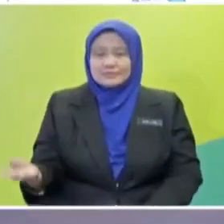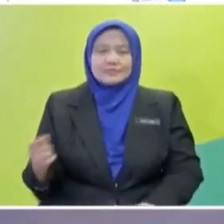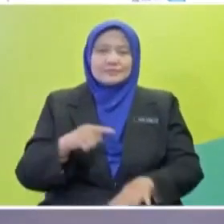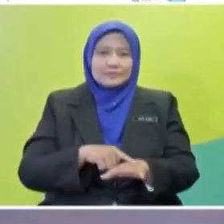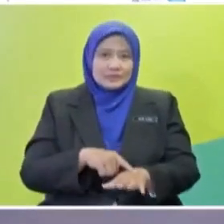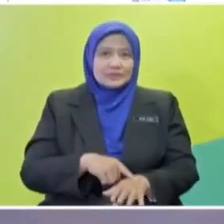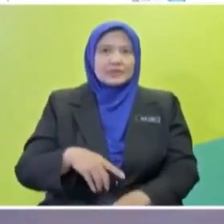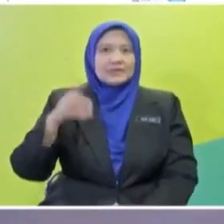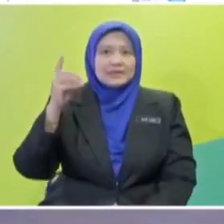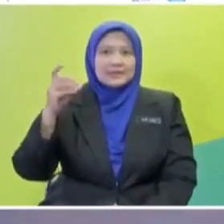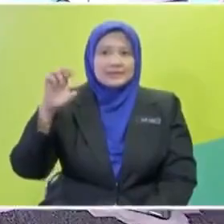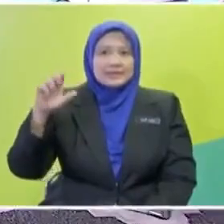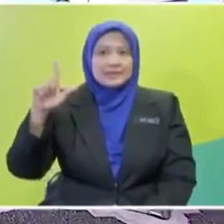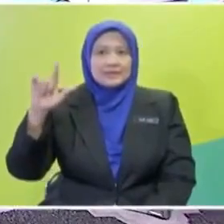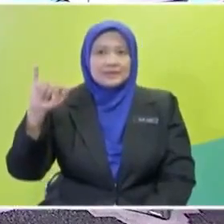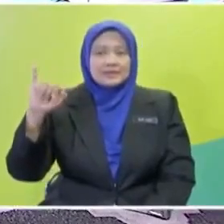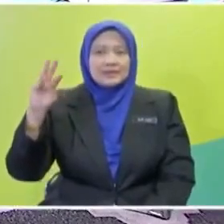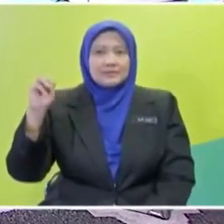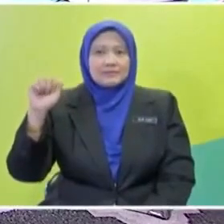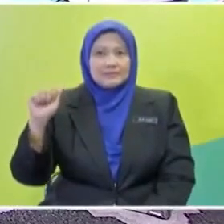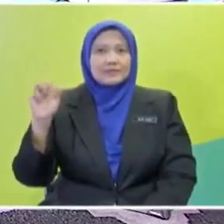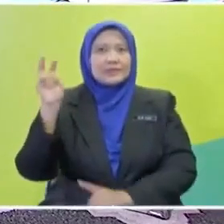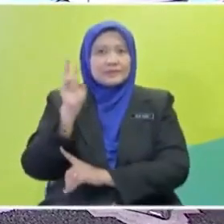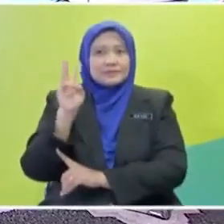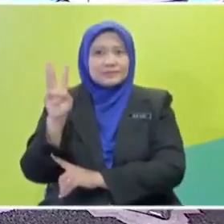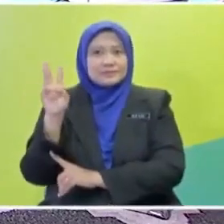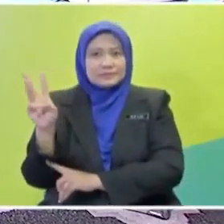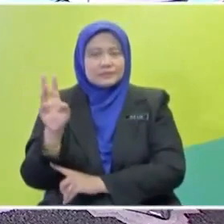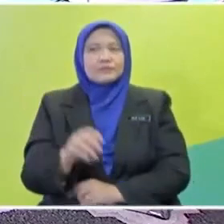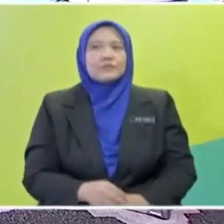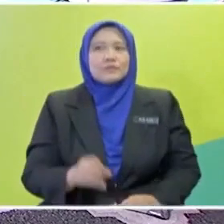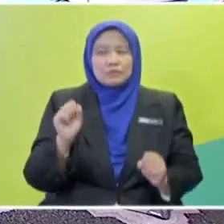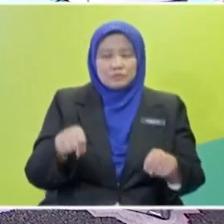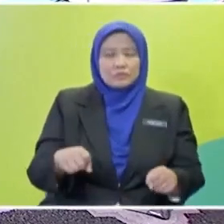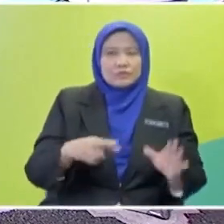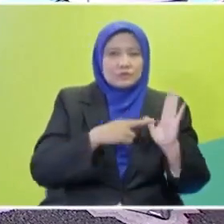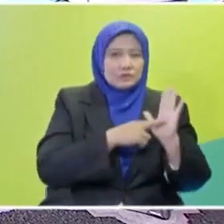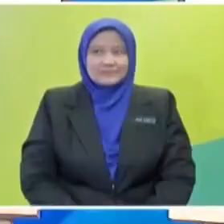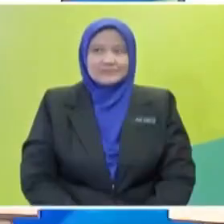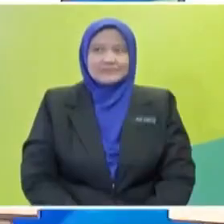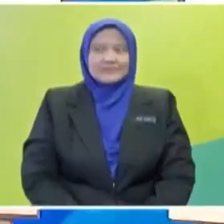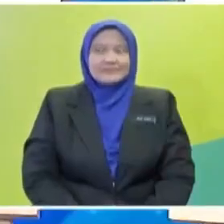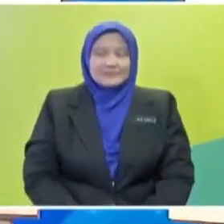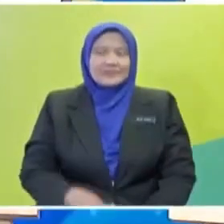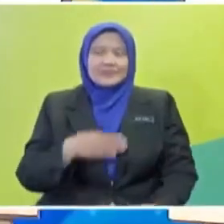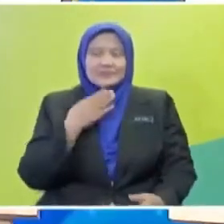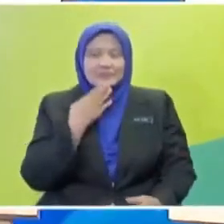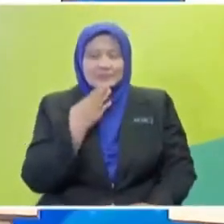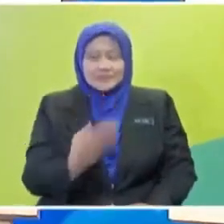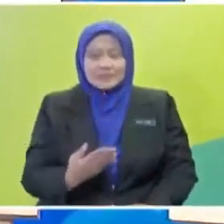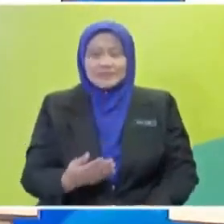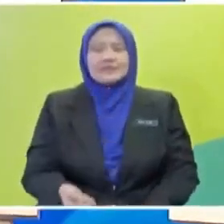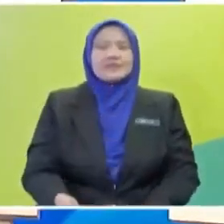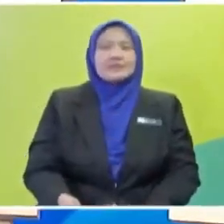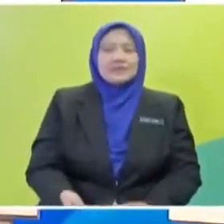di portal D5. Wow, portal D5 ya rakan-rakan semua, jangan lupa dapatkan bahan rujukan di portal tersebut. Baiklah, terima kasih Cikgu